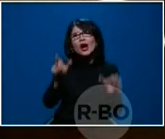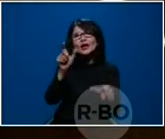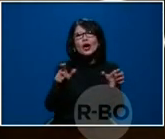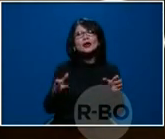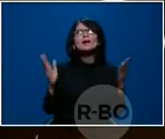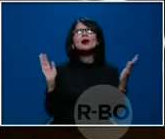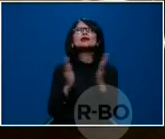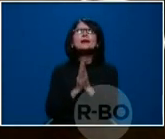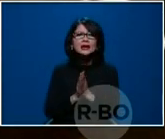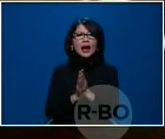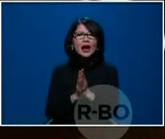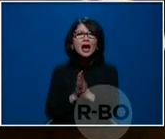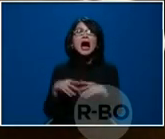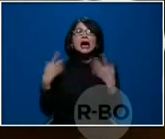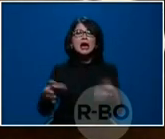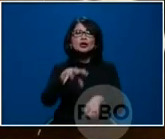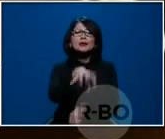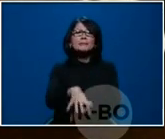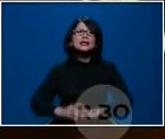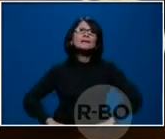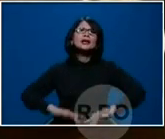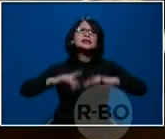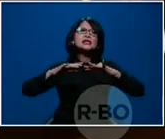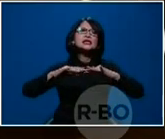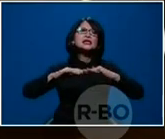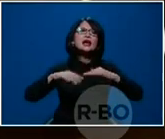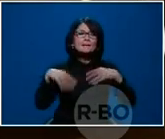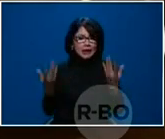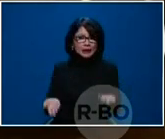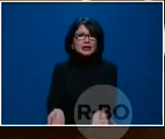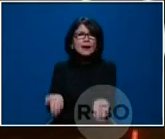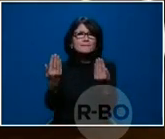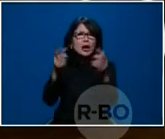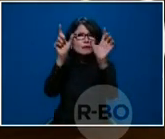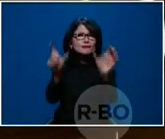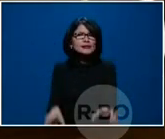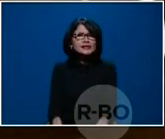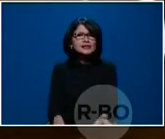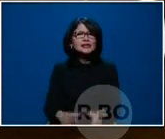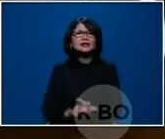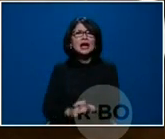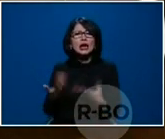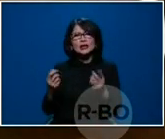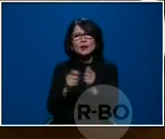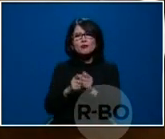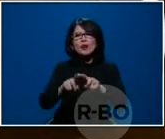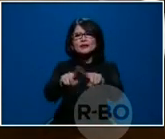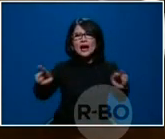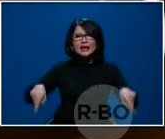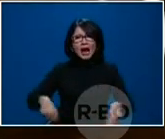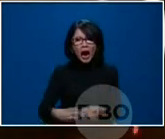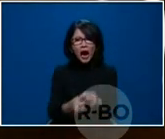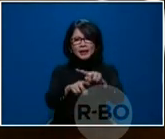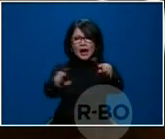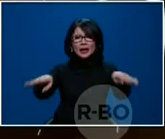sampai 3 minggu Karena itulah kami membangun fisik seat pile Danau membuat sungai yang rapi